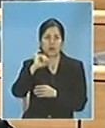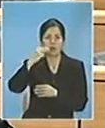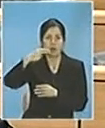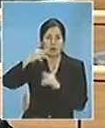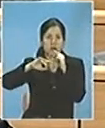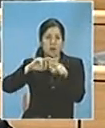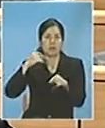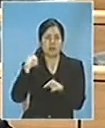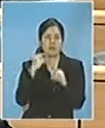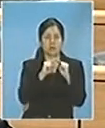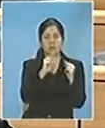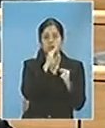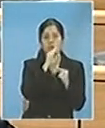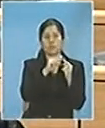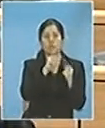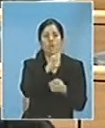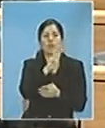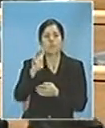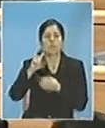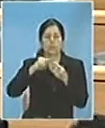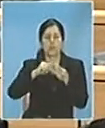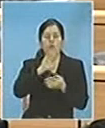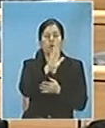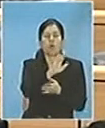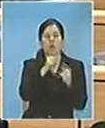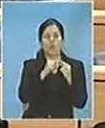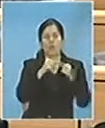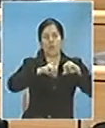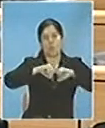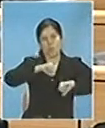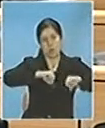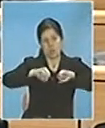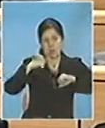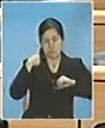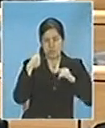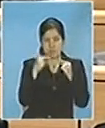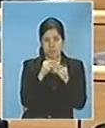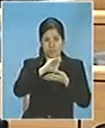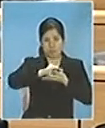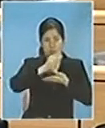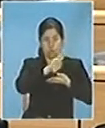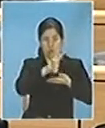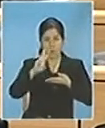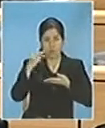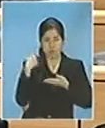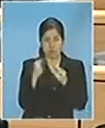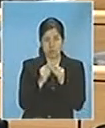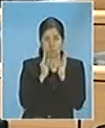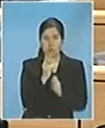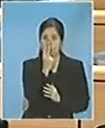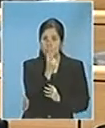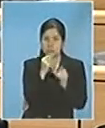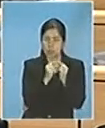วะเว็บไซต์ซิมสก๊อตมีคนเข้าไปดูในเว็บไซต์นี้ถึง 30,000 กว่าค